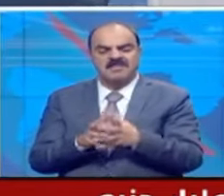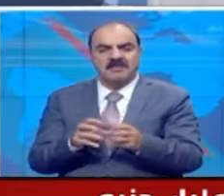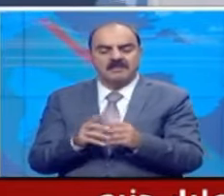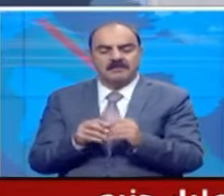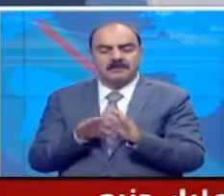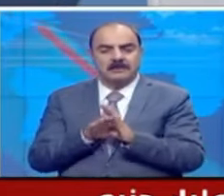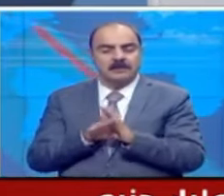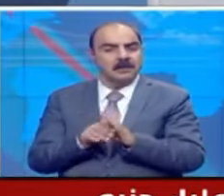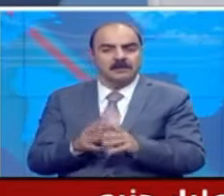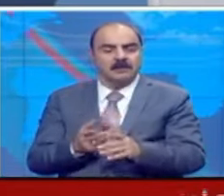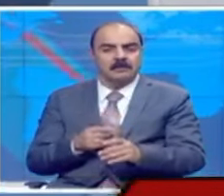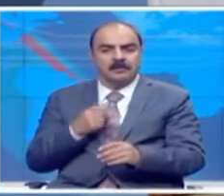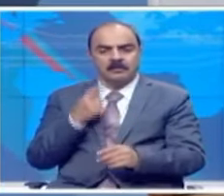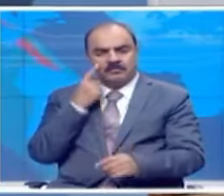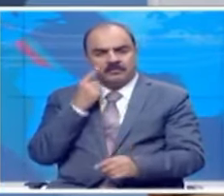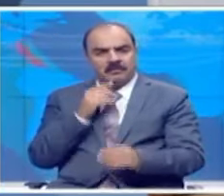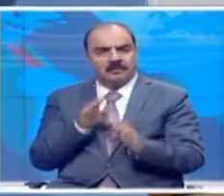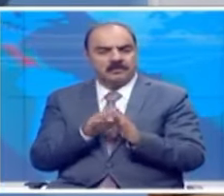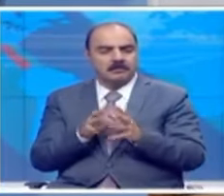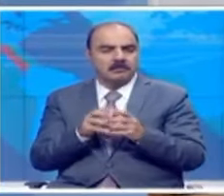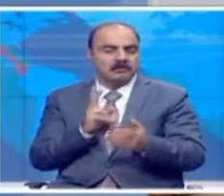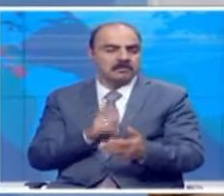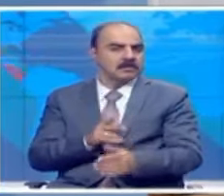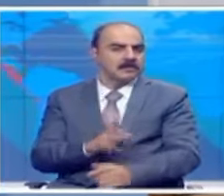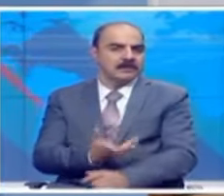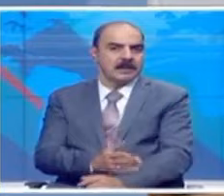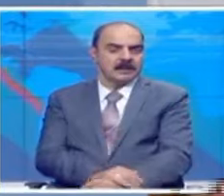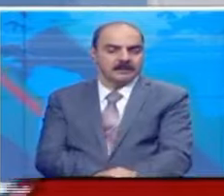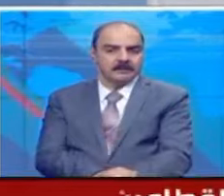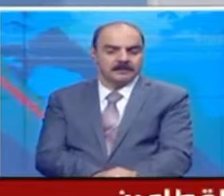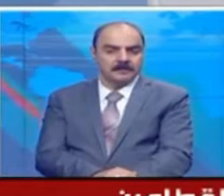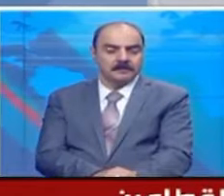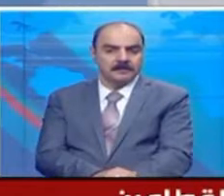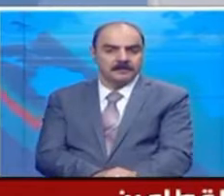أن كيف تابعت تفاصيل هذه الحزمة دكتور مختار؟